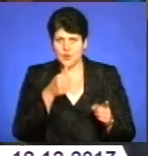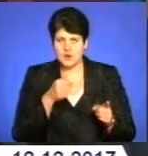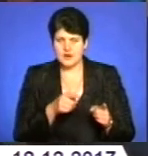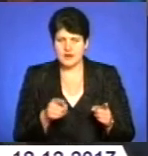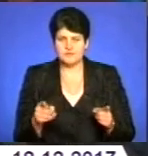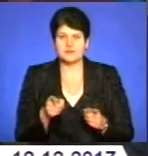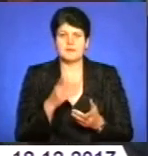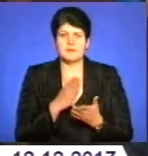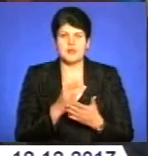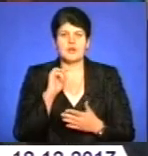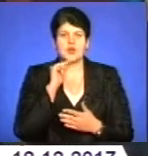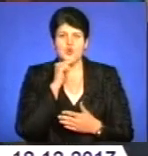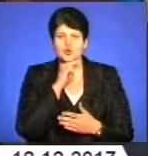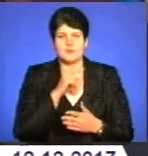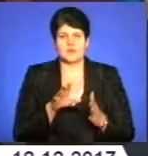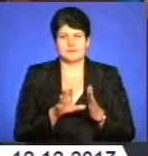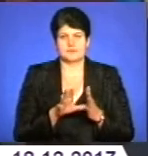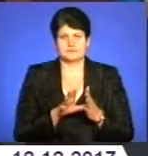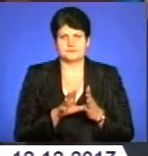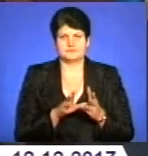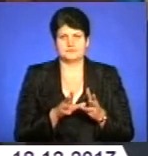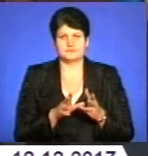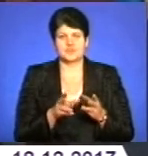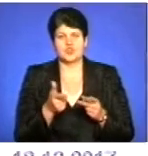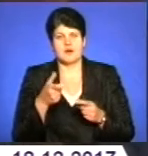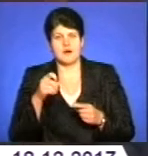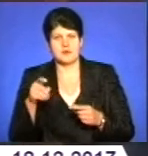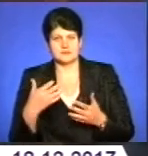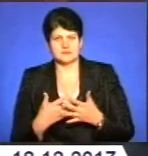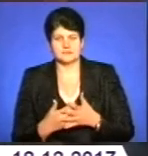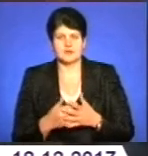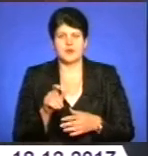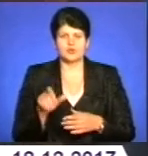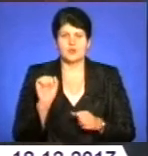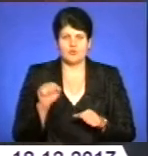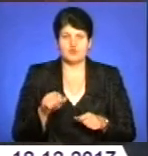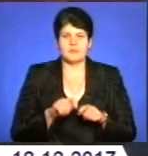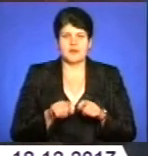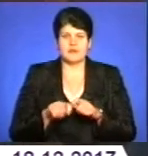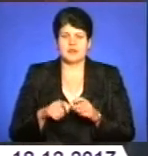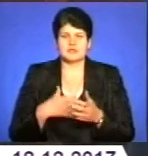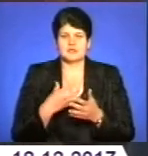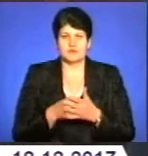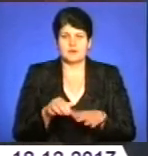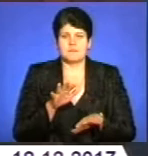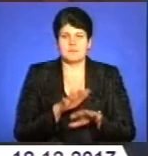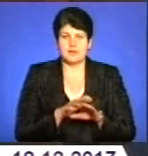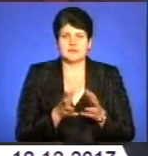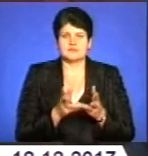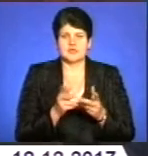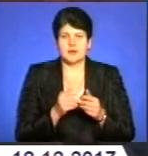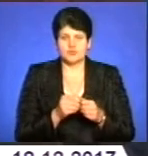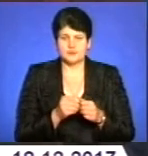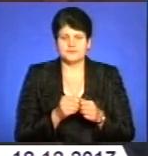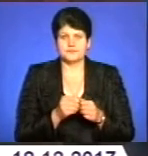вони мали економію енергоресурсу, чи електроенергії, чи газу. Люди можуть перевіряти свої банківські рахунки, які,